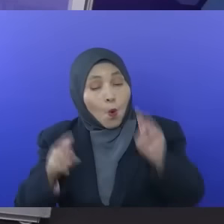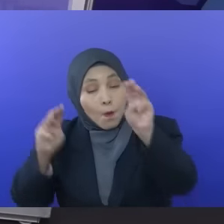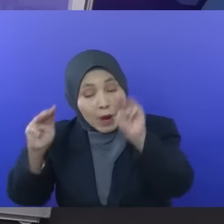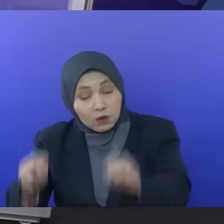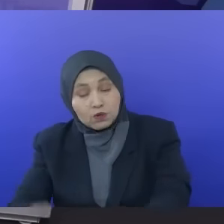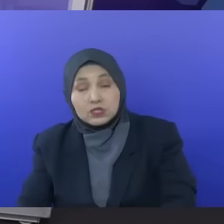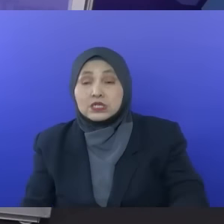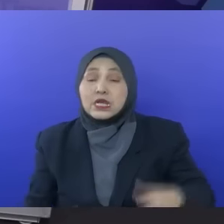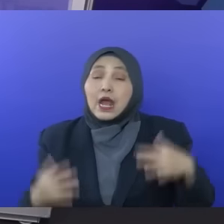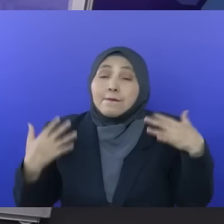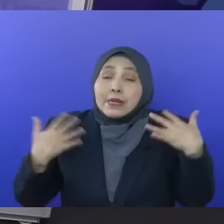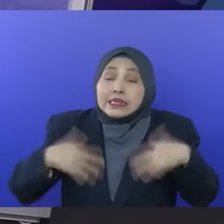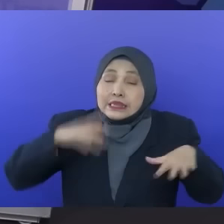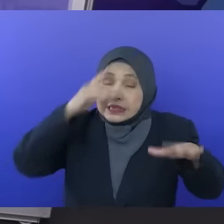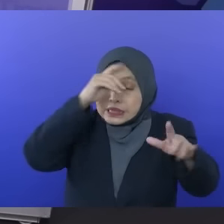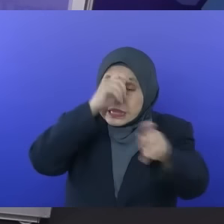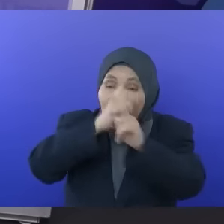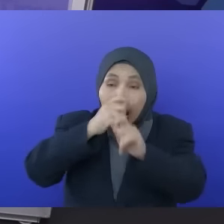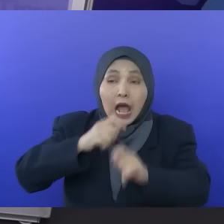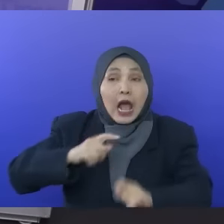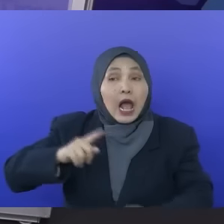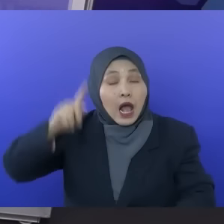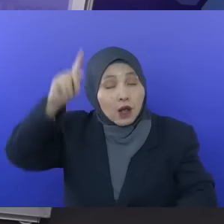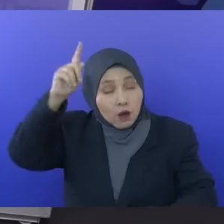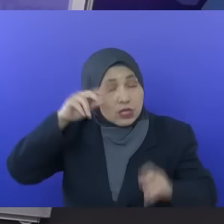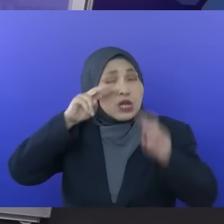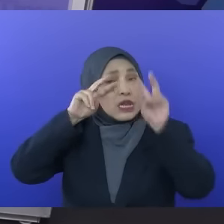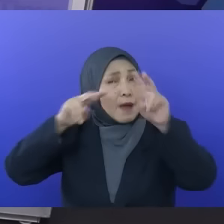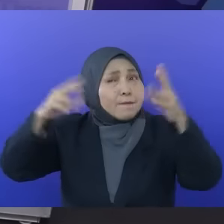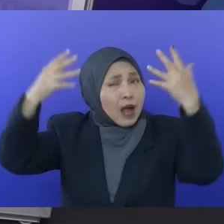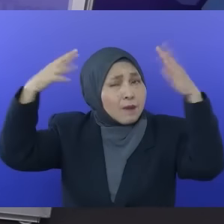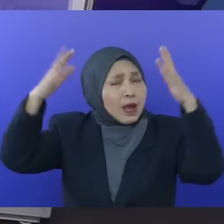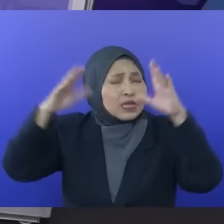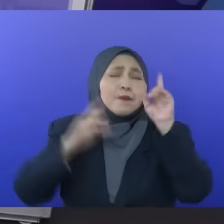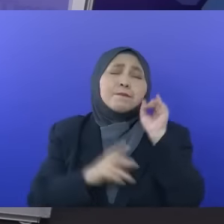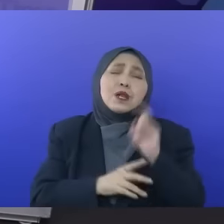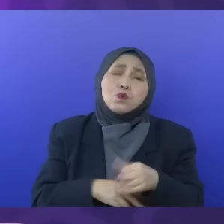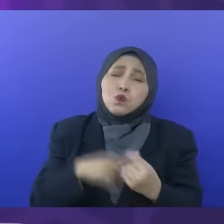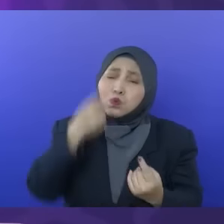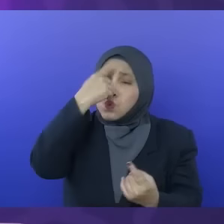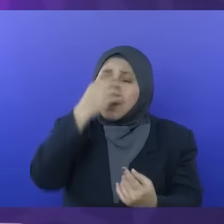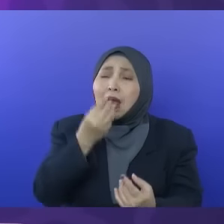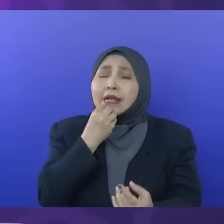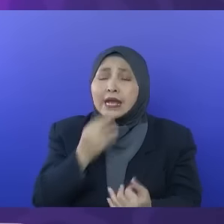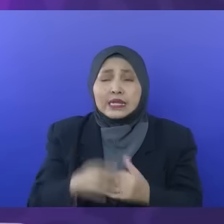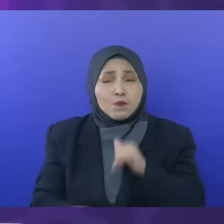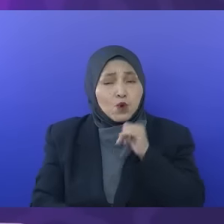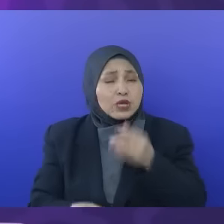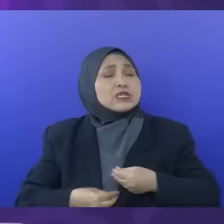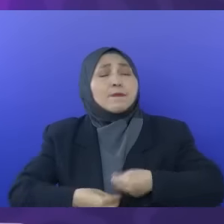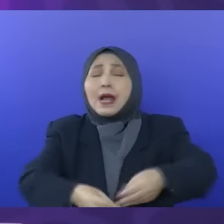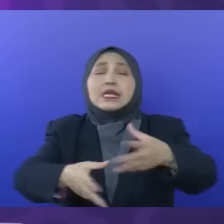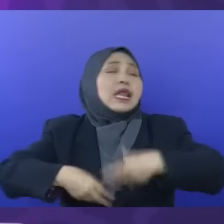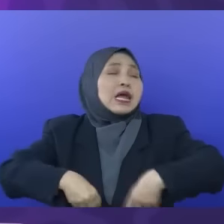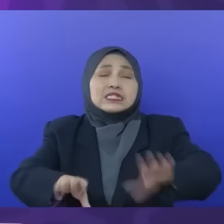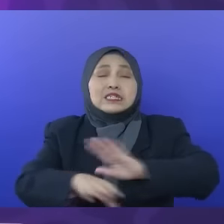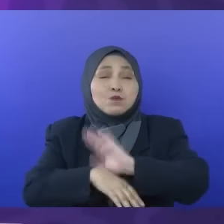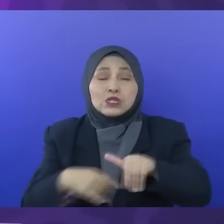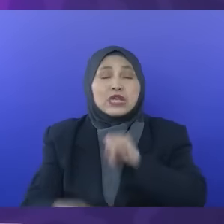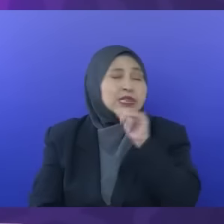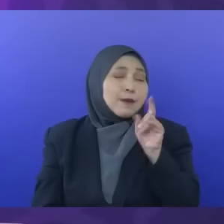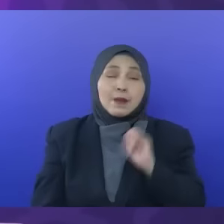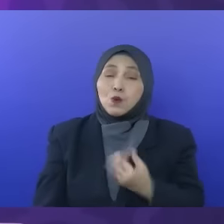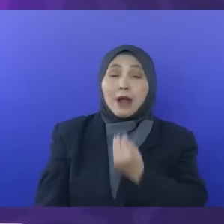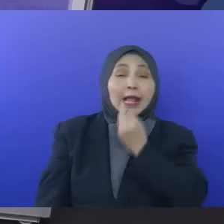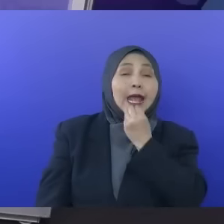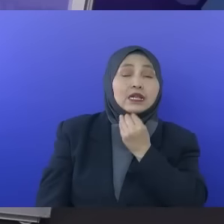ini dia Walaupun dia sudah pun nampak kehebatan Allah tapi dia pelukan jugalah untuk makan dia bukannya saya bagilah semua pasal saya ini Tak perlu makan